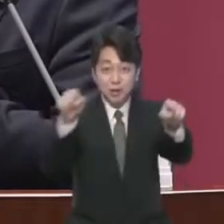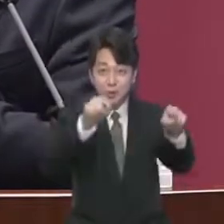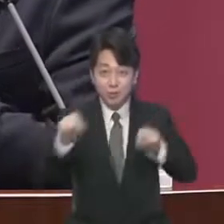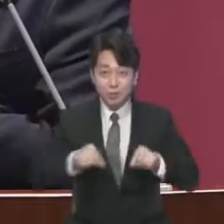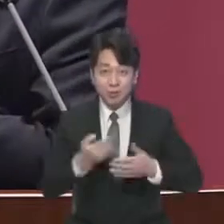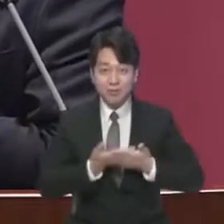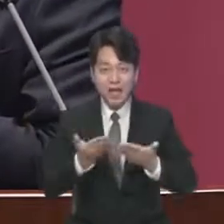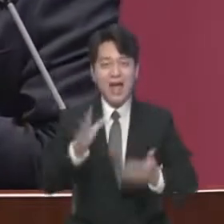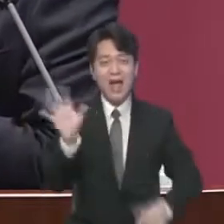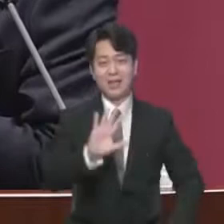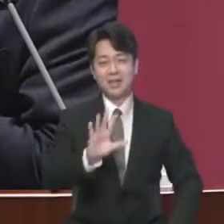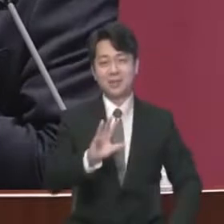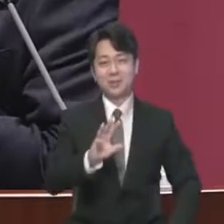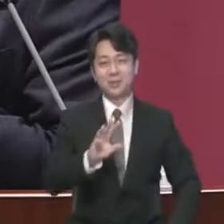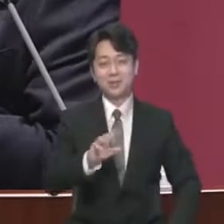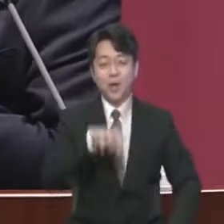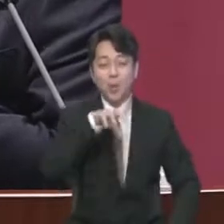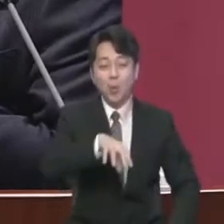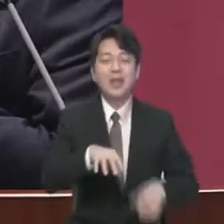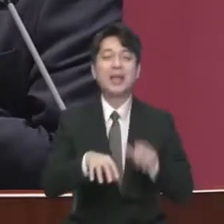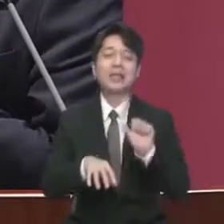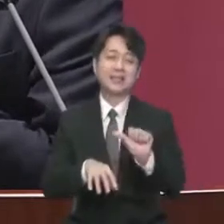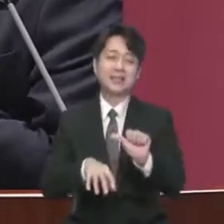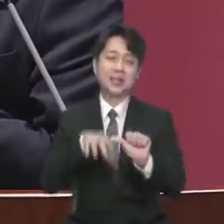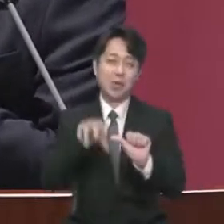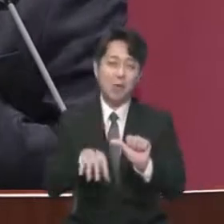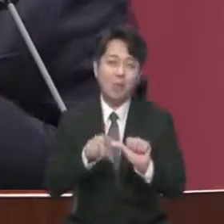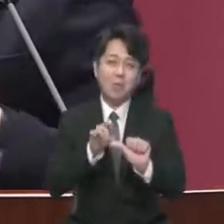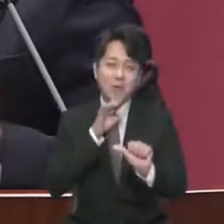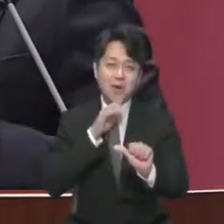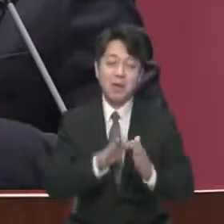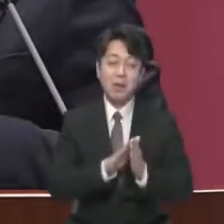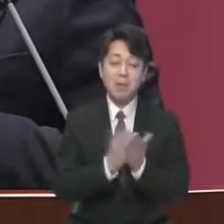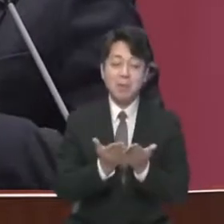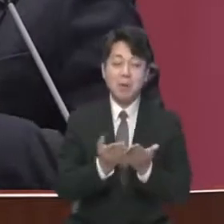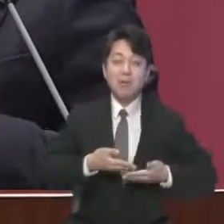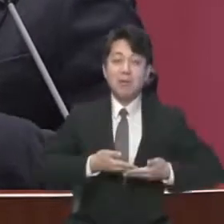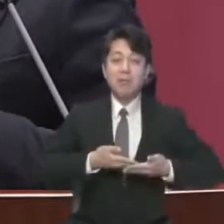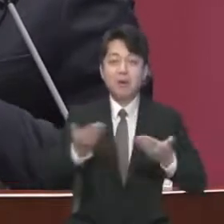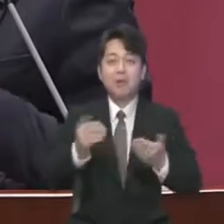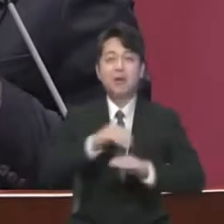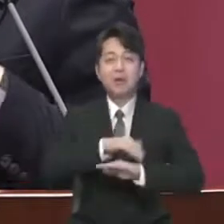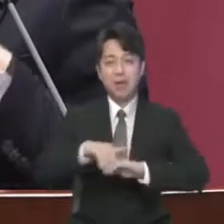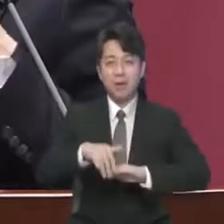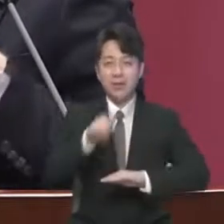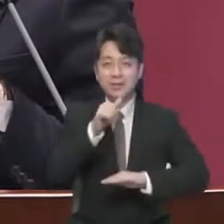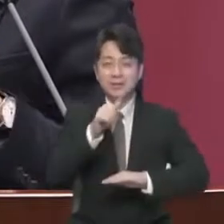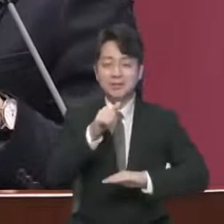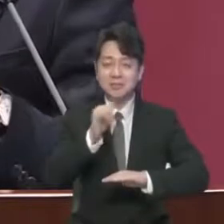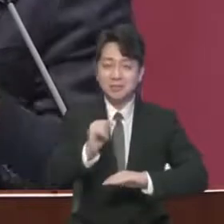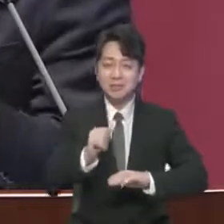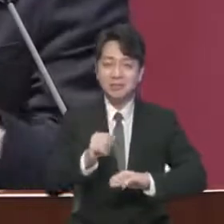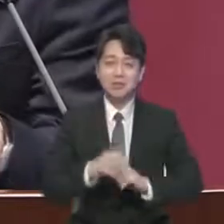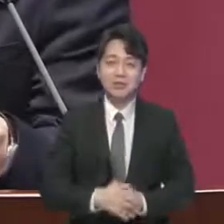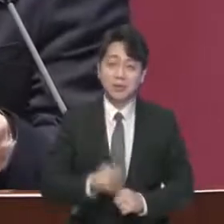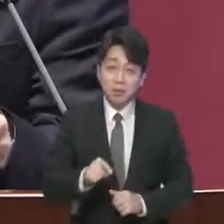공식적으로 정부가 학교에 배포한 교과서나 도서가 아닙니다. 반복해서 말씀드리지만